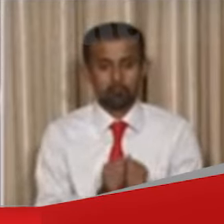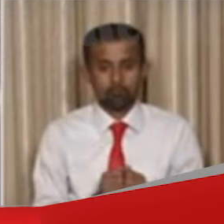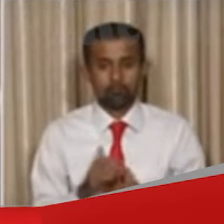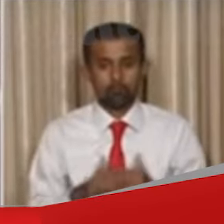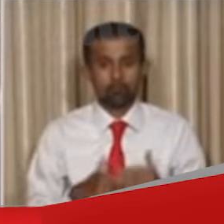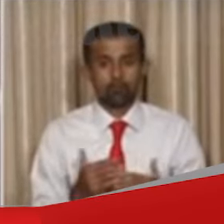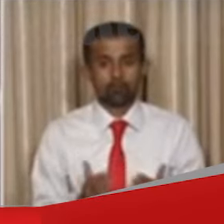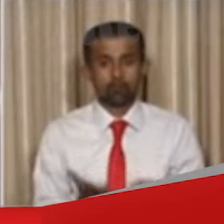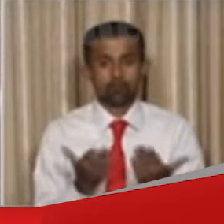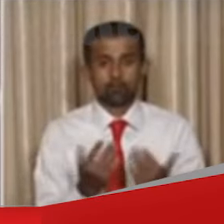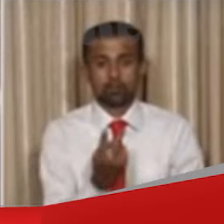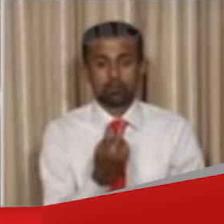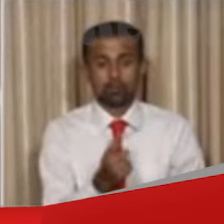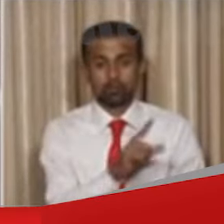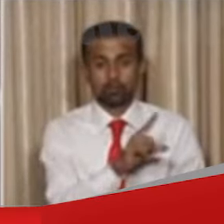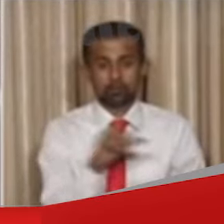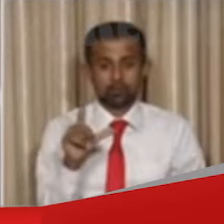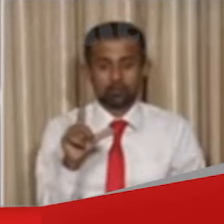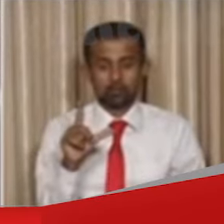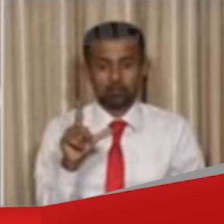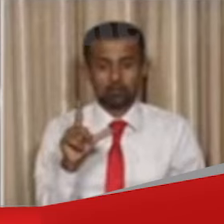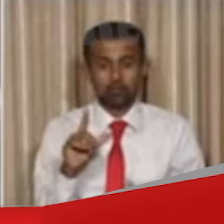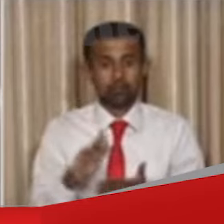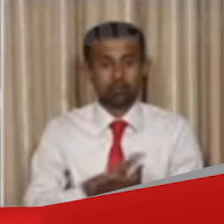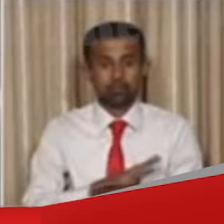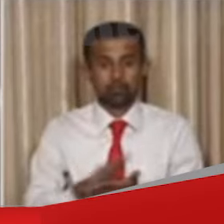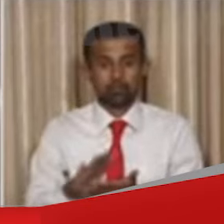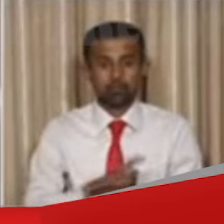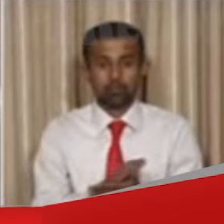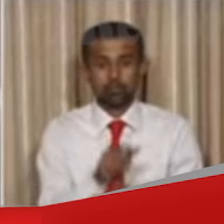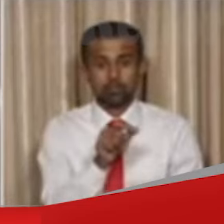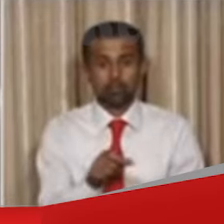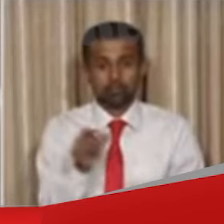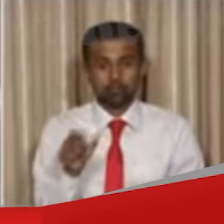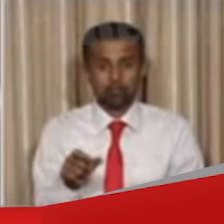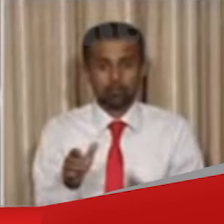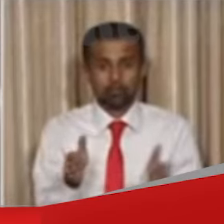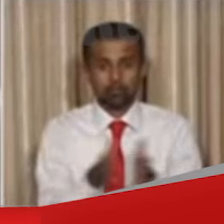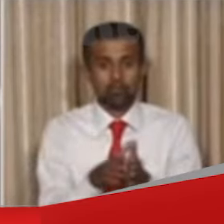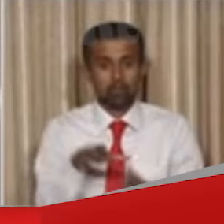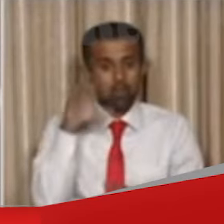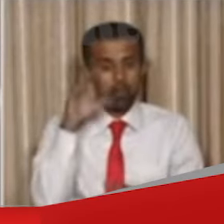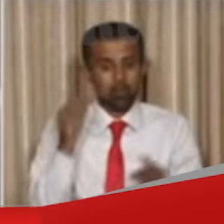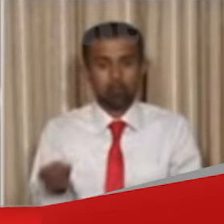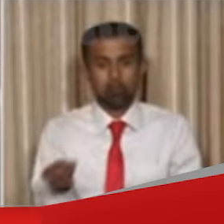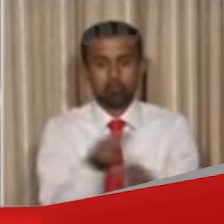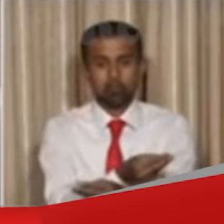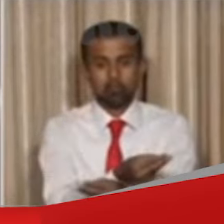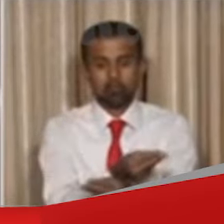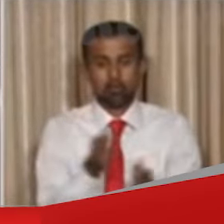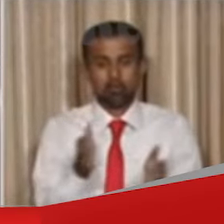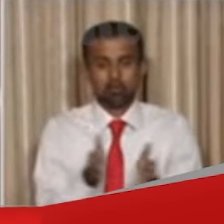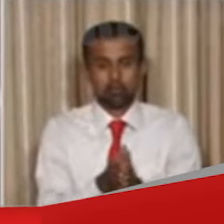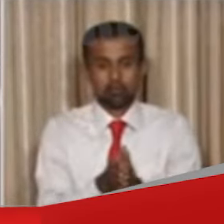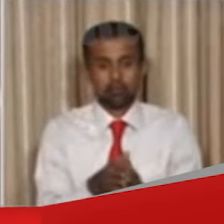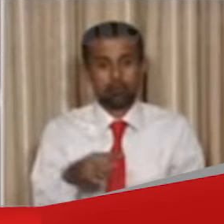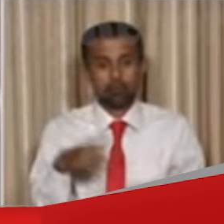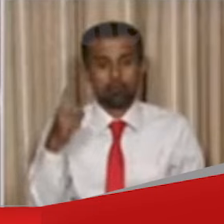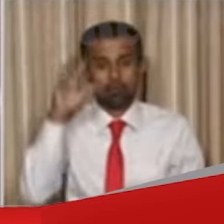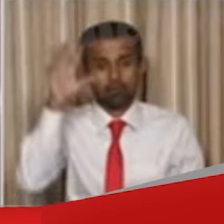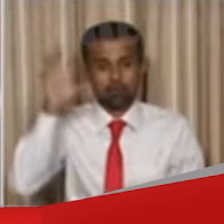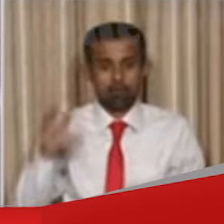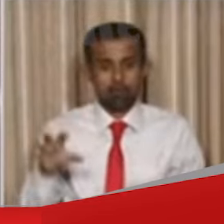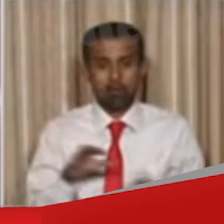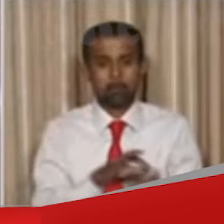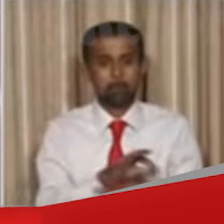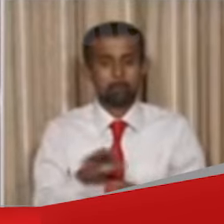තිබුණේ 2017 දී මේ සේවා සපයන පිරිස සමග අවබෝධතා ගිවිසුමක් ඇති කරගෙන අර වෙනත් රටවල